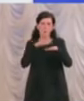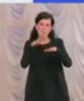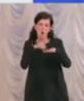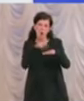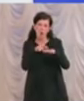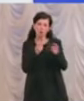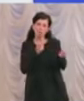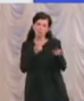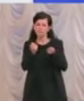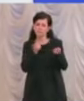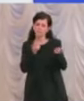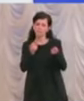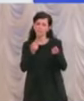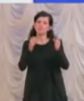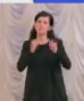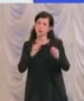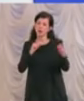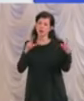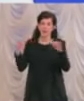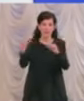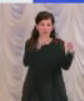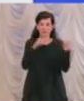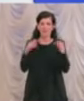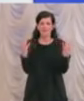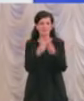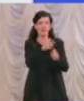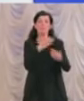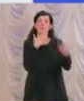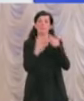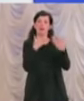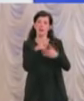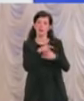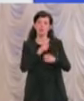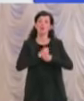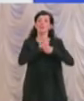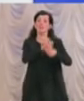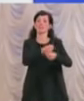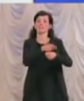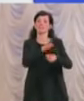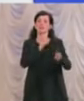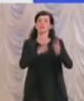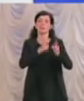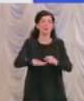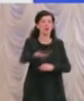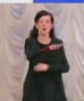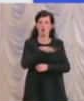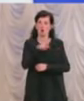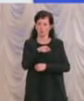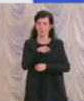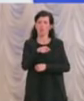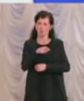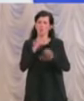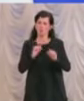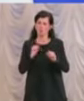per informare, interloquire tempestivamente con il Parlamento, con tutti i rappresentanti del popolo che siedono nel